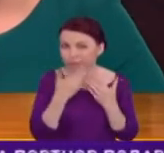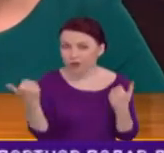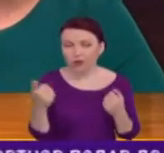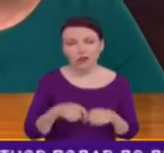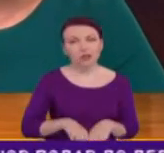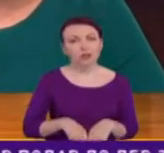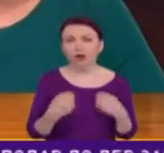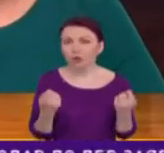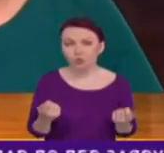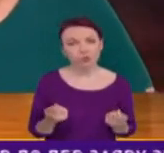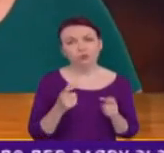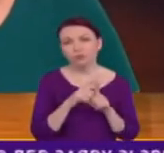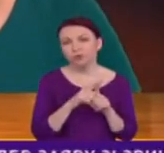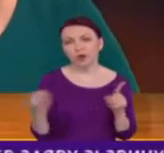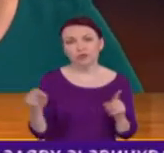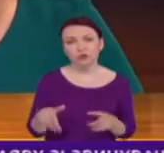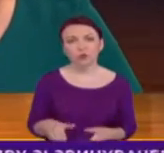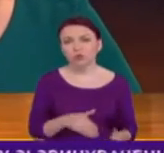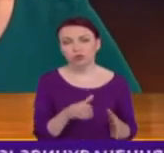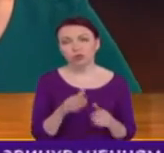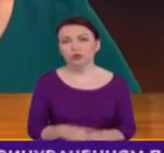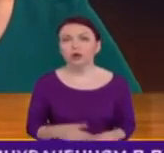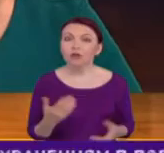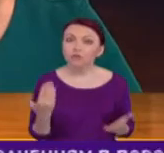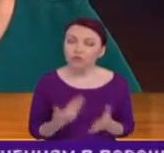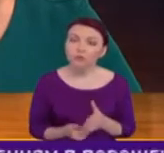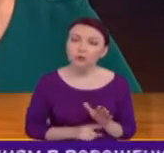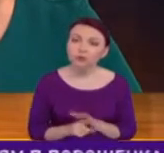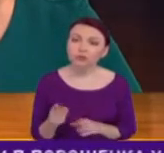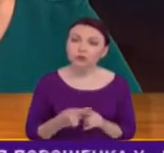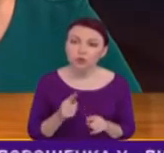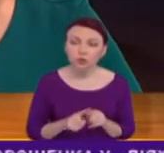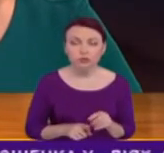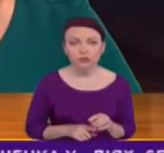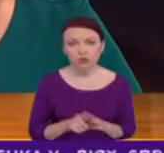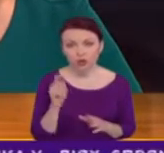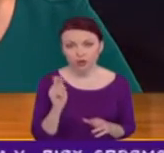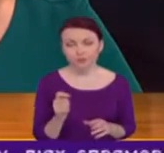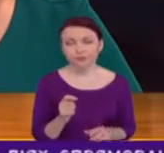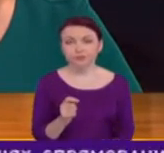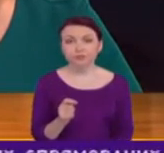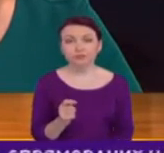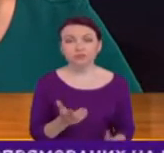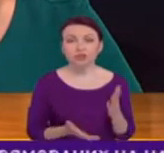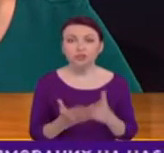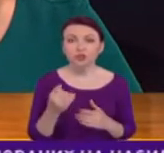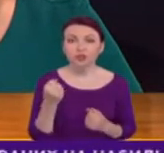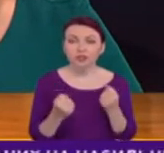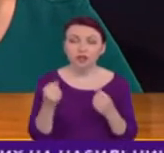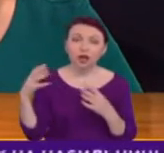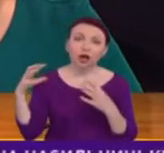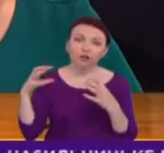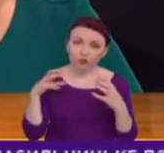говорити. Отже, нам потрібно розпочати саме з цього. Ми повинні розуміти, що якщо їде автобус,